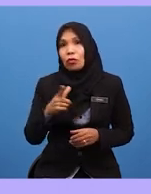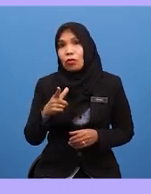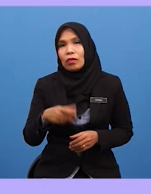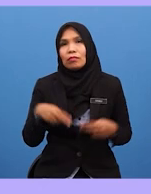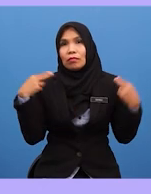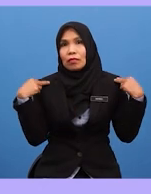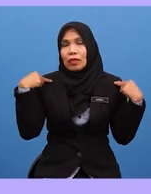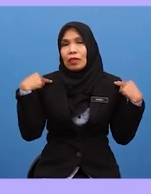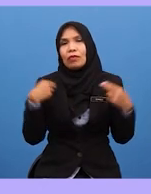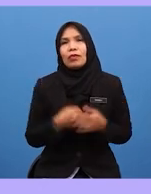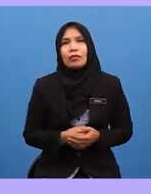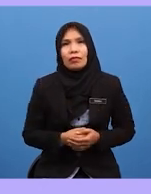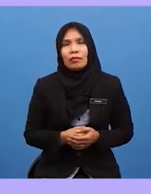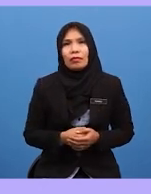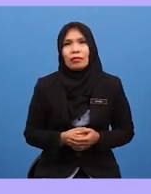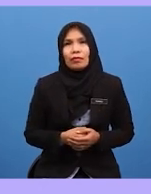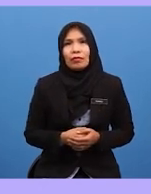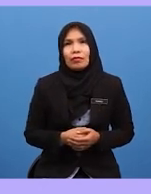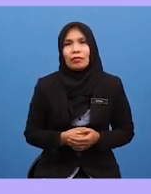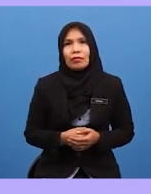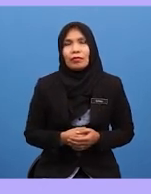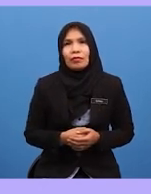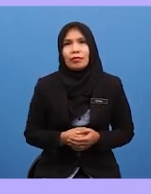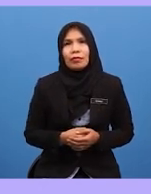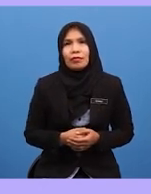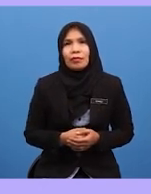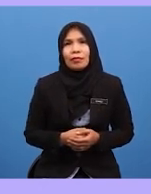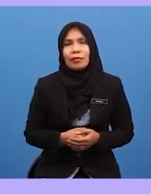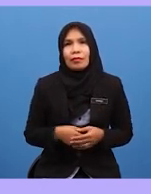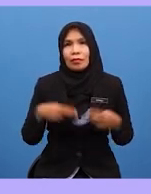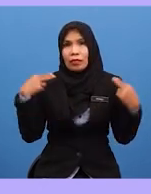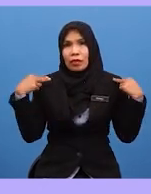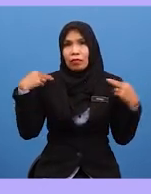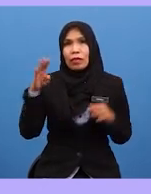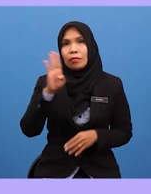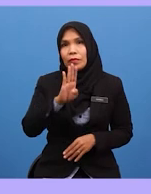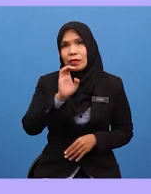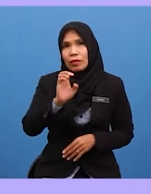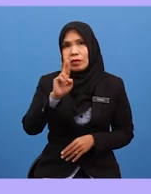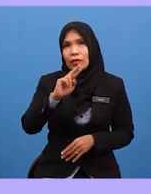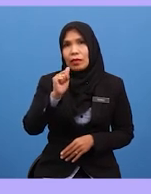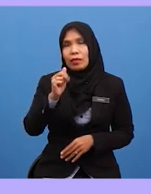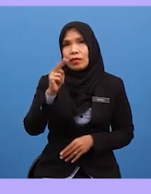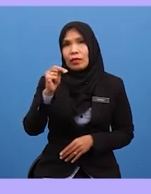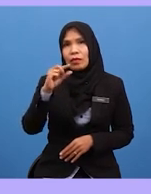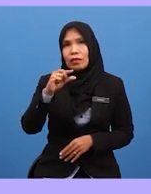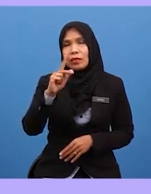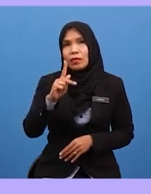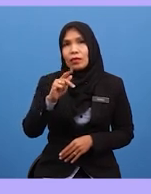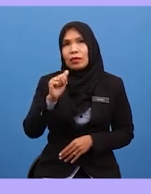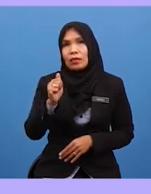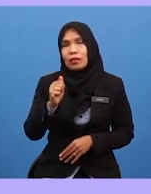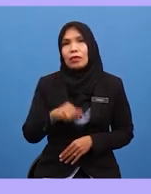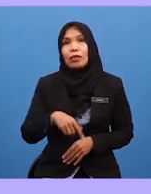haiwan berangka dalam. Sebagai contoh, haiwan berangka luar adalah belalang,